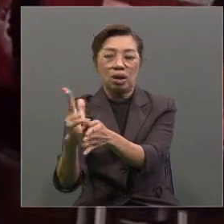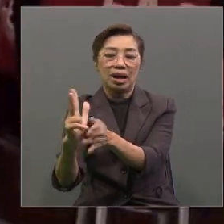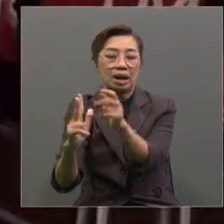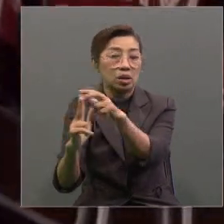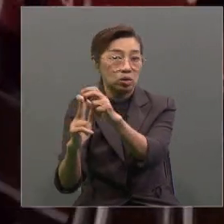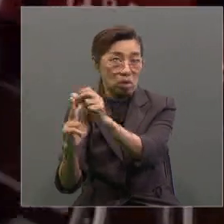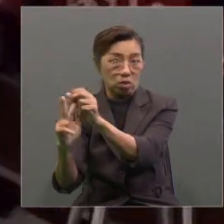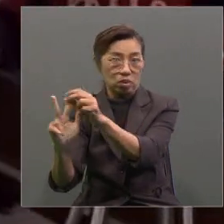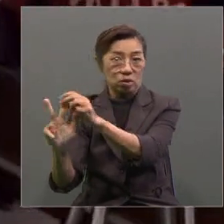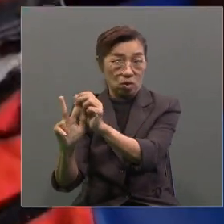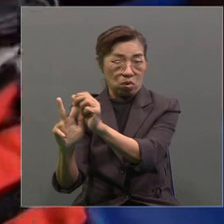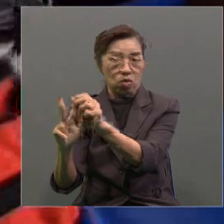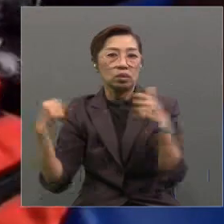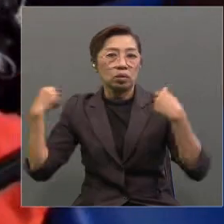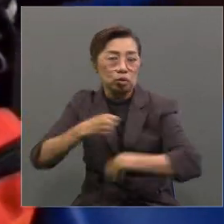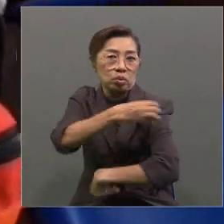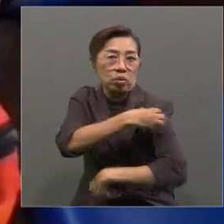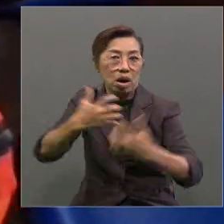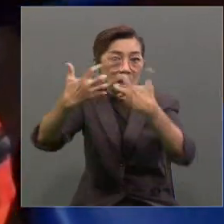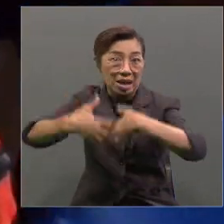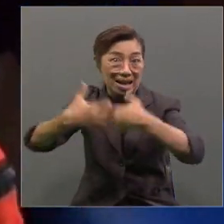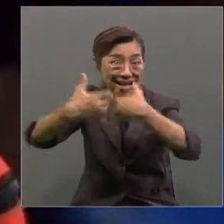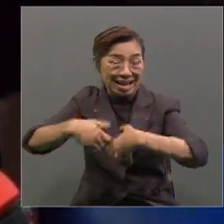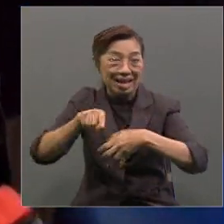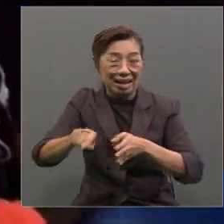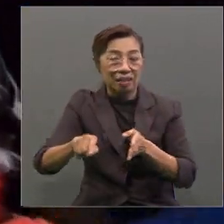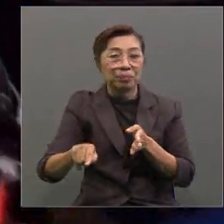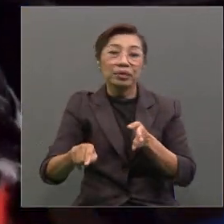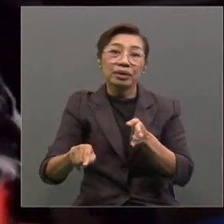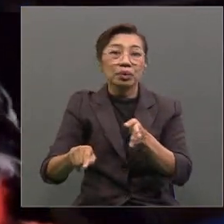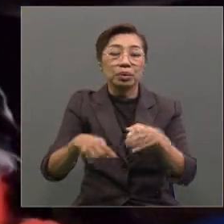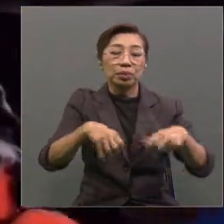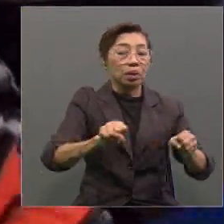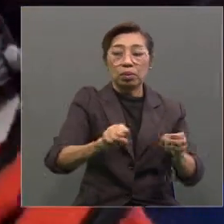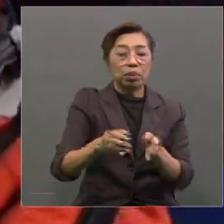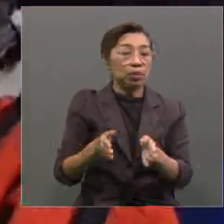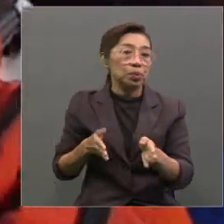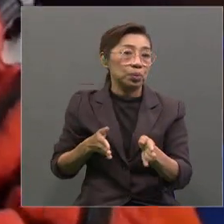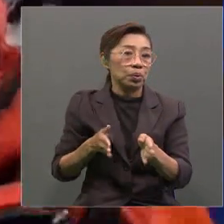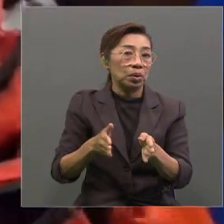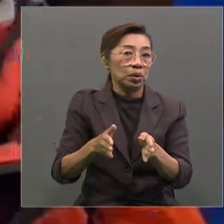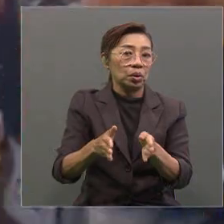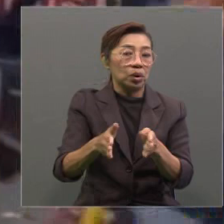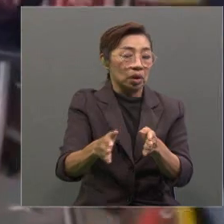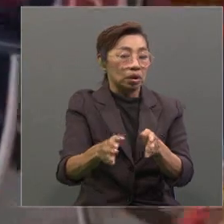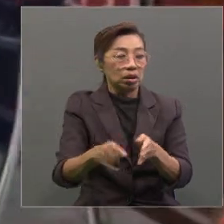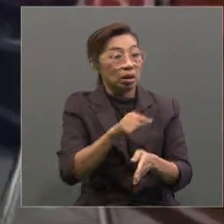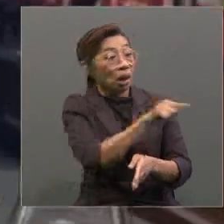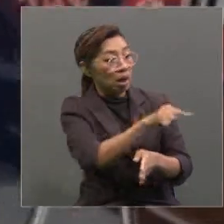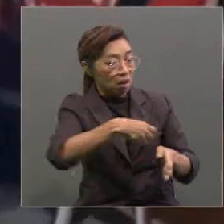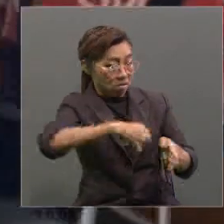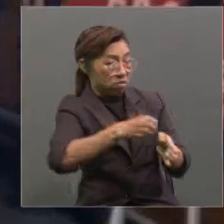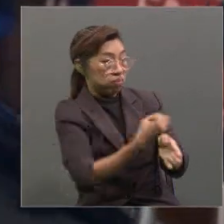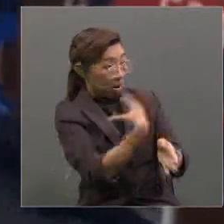ขี่รถสวนตนเองมาแล้วก็มีการตะโกนบอกว่าเบิ้ลเครื่องรถใส่หน้าเหรอจากนั้นคนที่ซ้อนท้ายทั้งสองคนเนี่ย